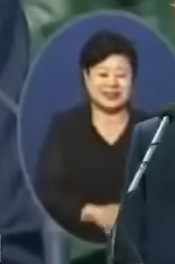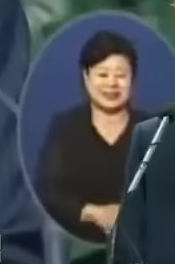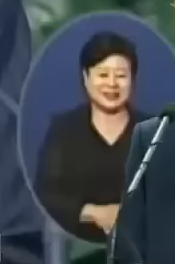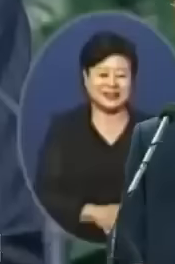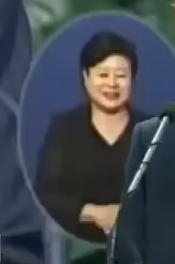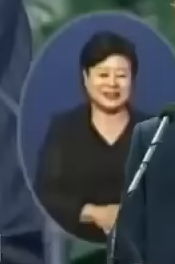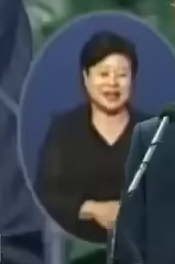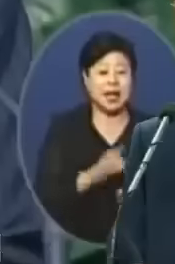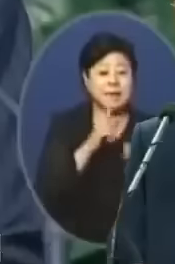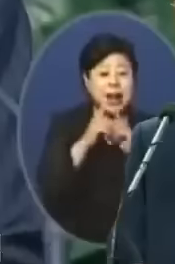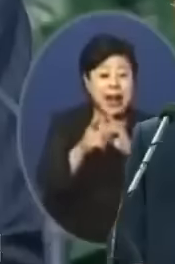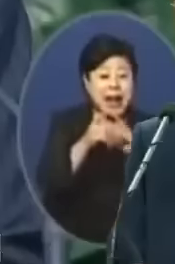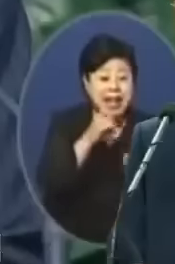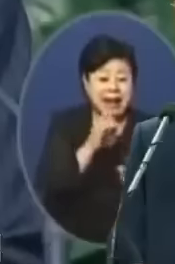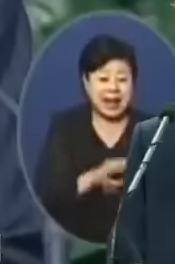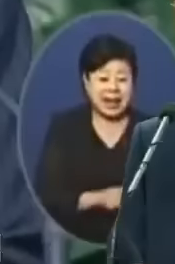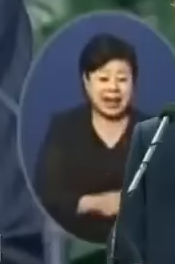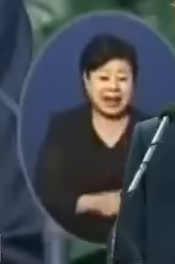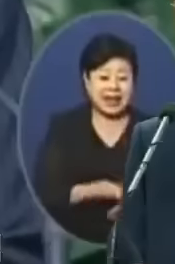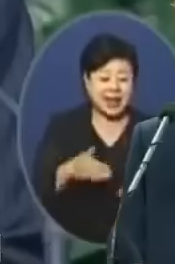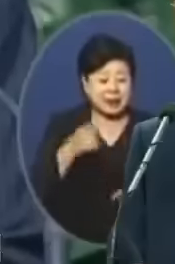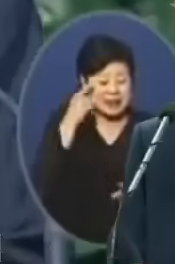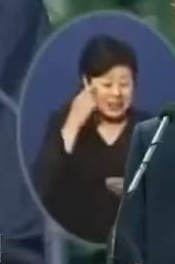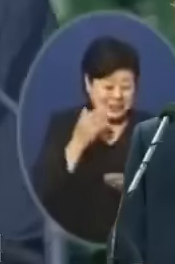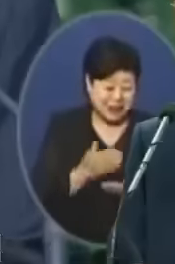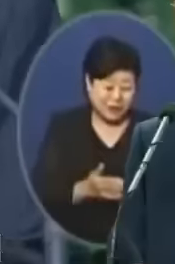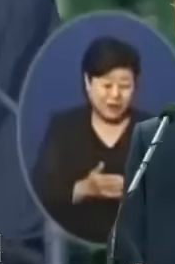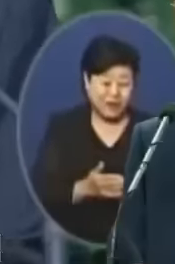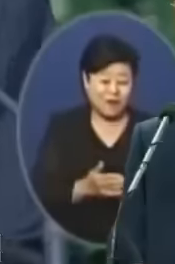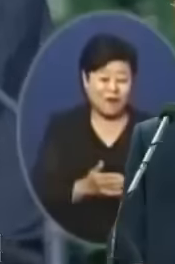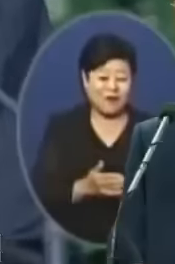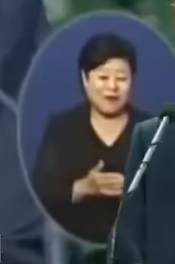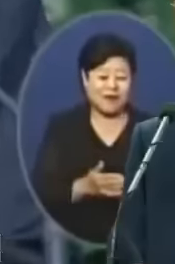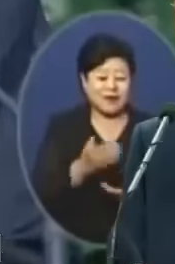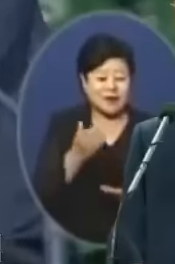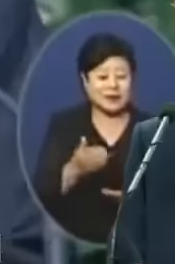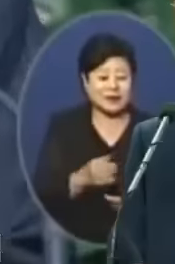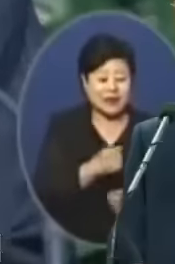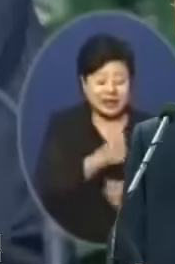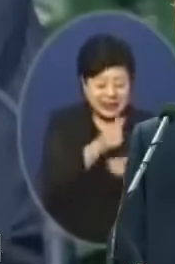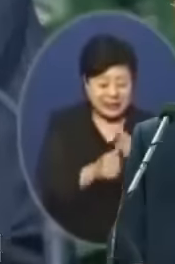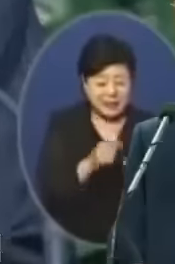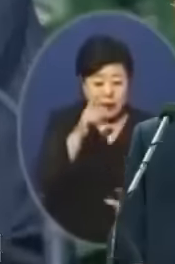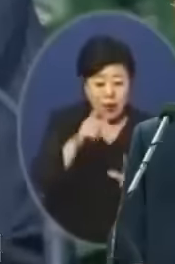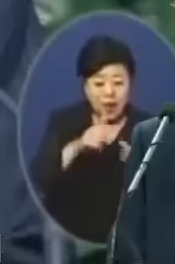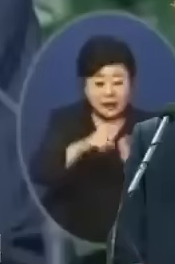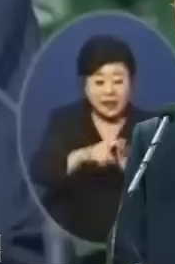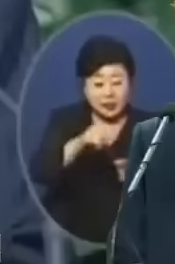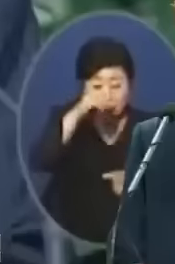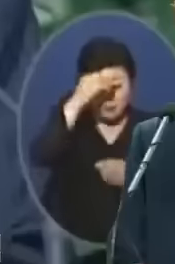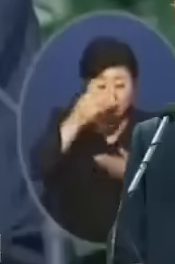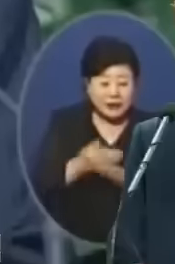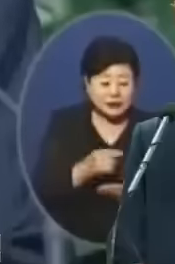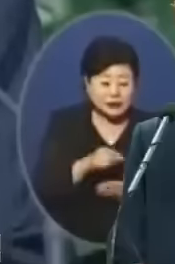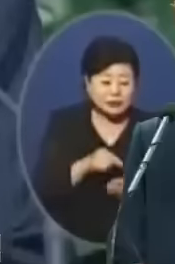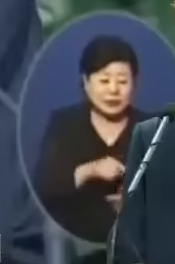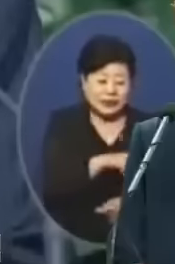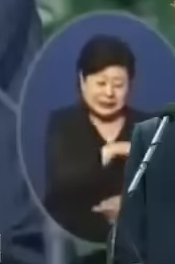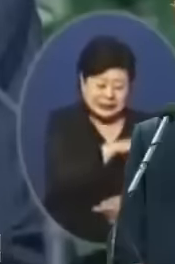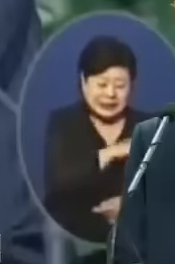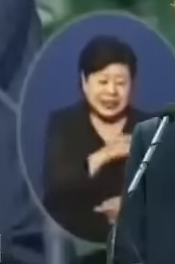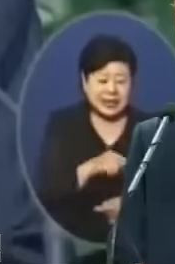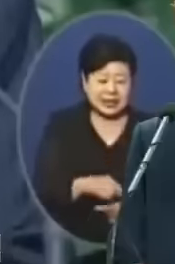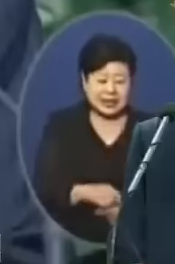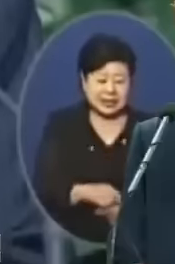여러분의 말이 가볍게 생각하지 마십시오. 여러분이 하나님의 형상과 모양대로 닮은 것 중에 가장 닮은